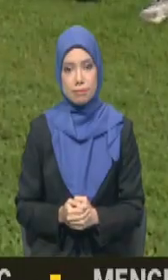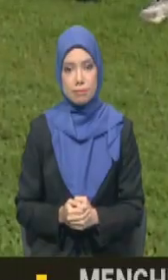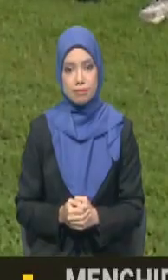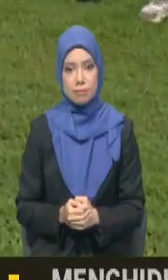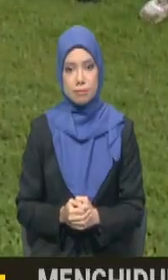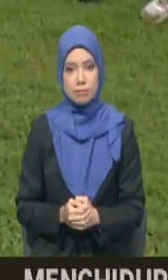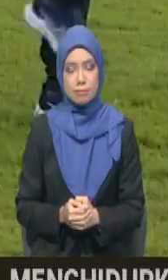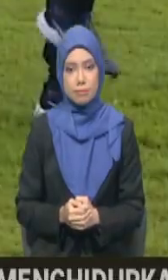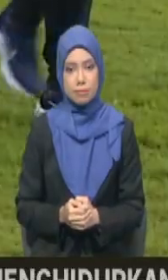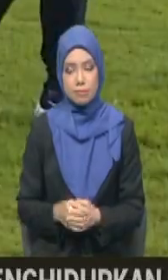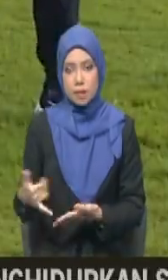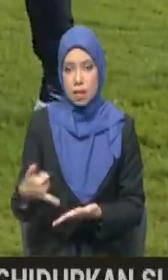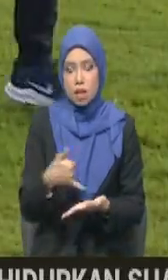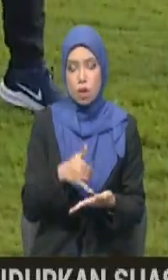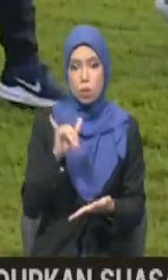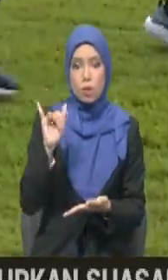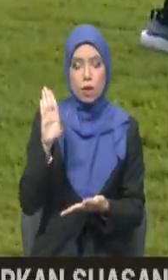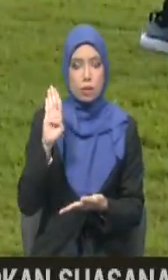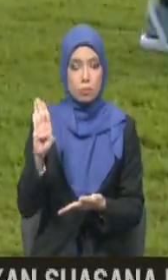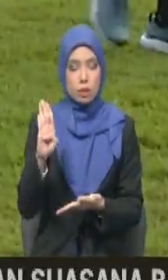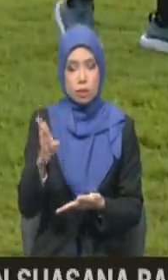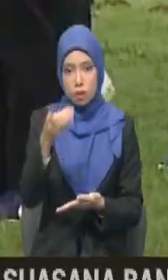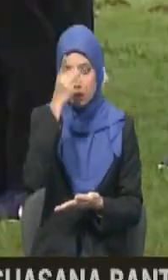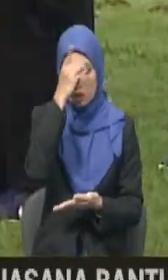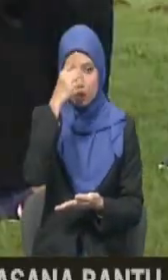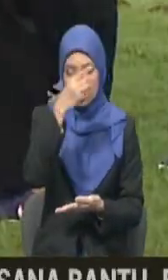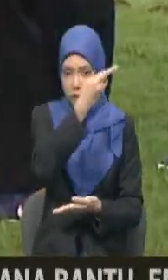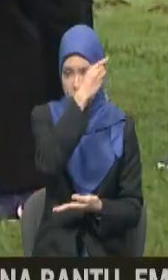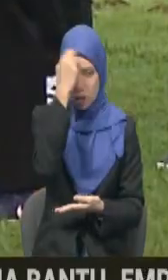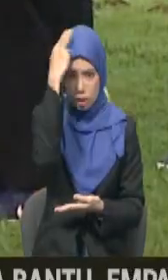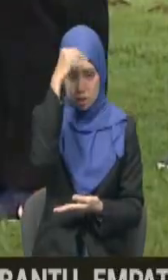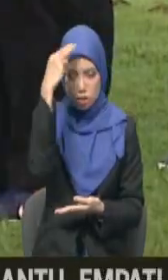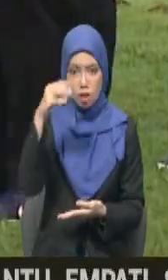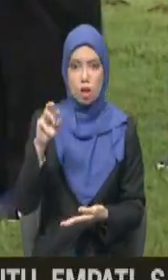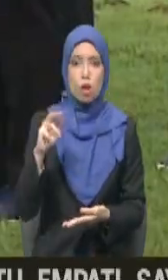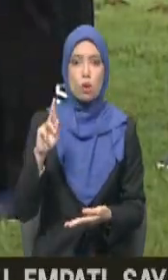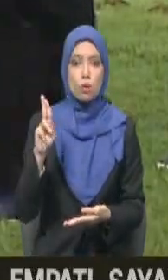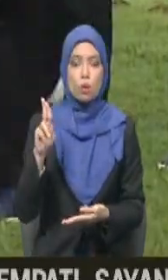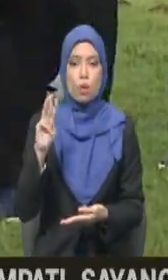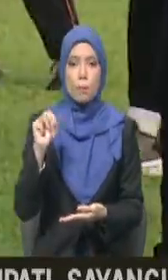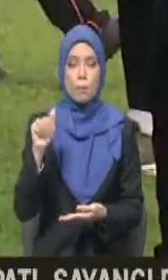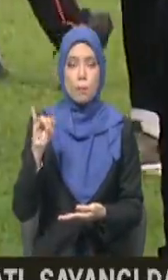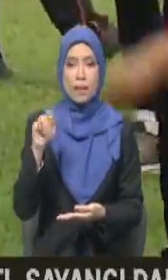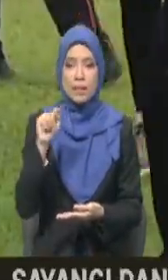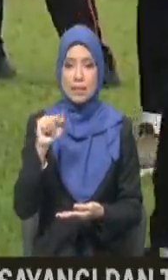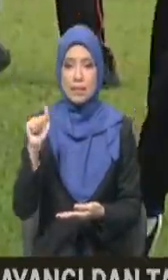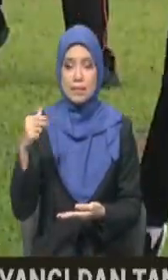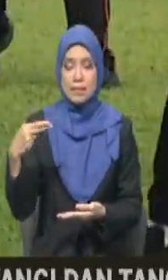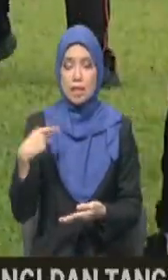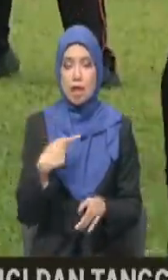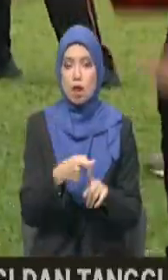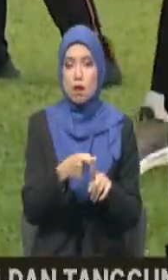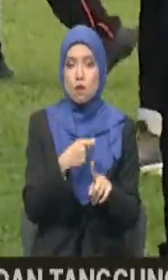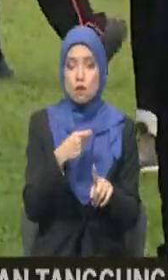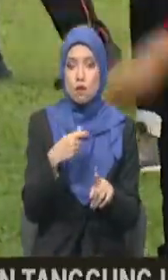Saifuddin hadir yang berhormat Datin seri Setia Dr dan hajar rizah binti Haji Mohamad seh menteri pendidikan